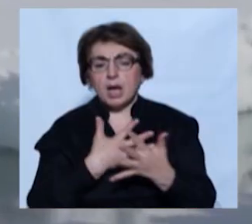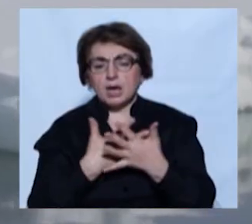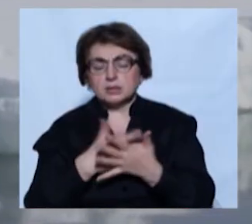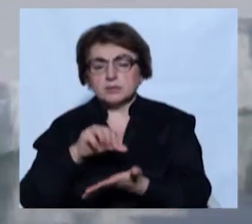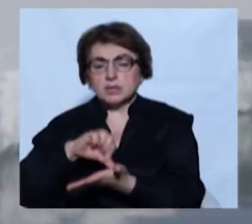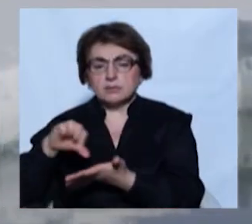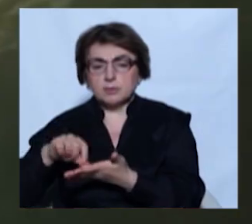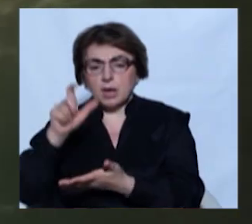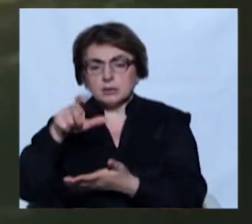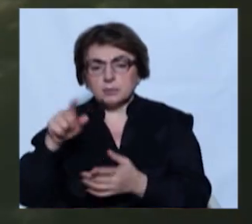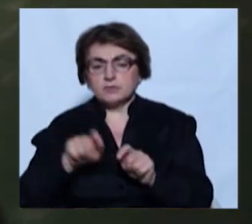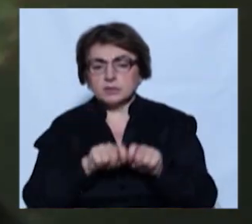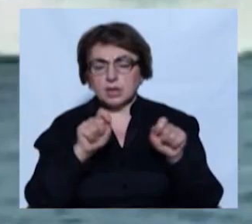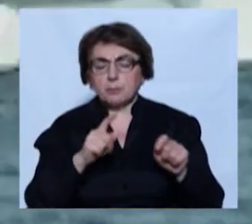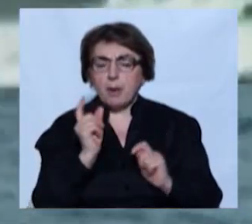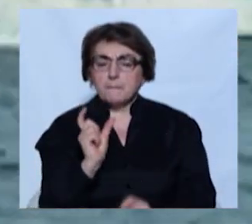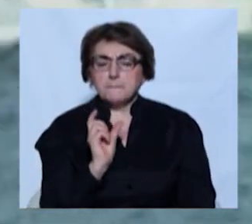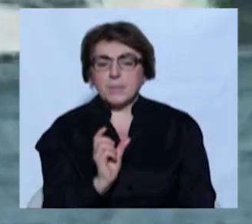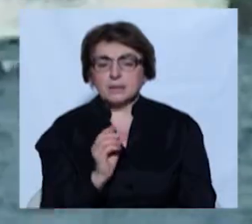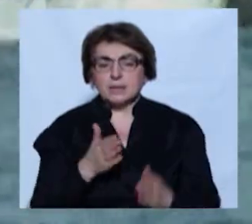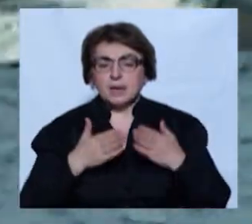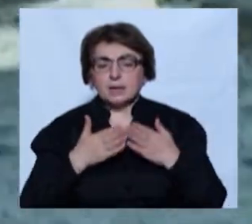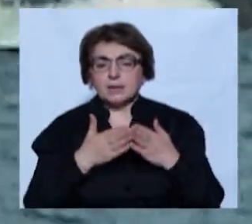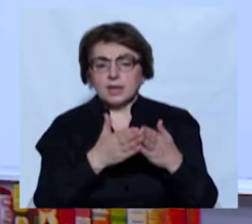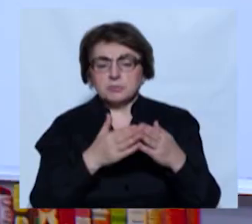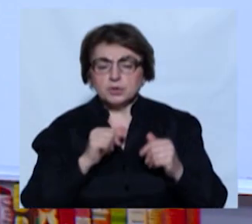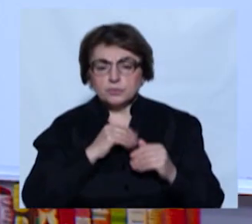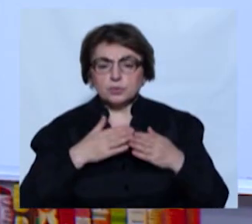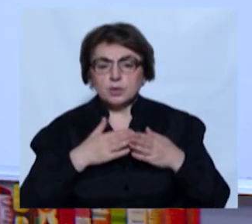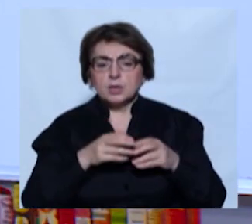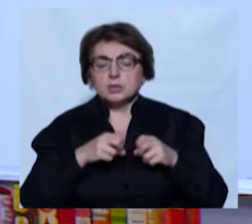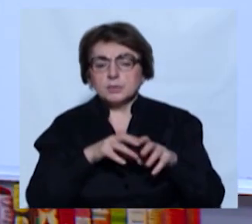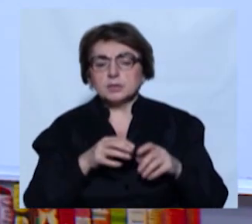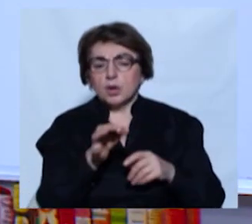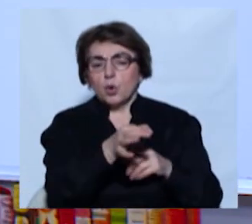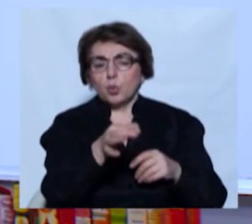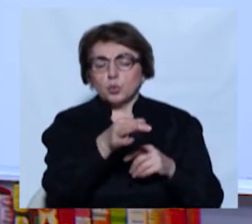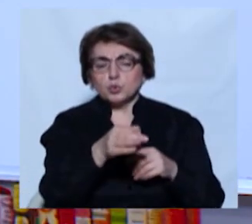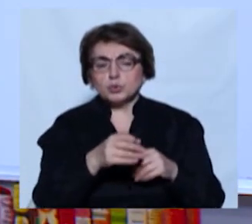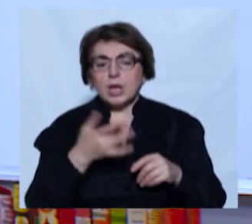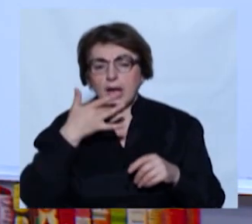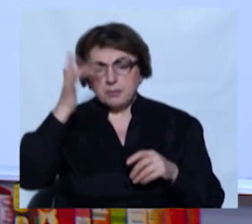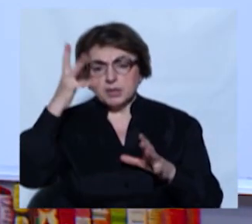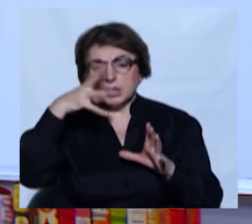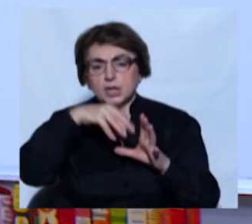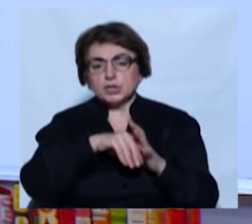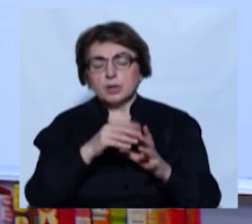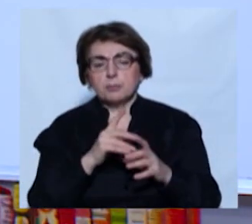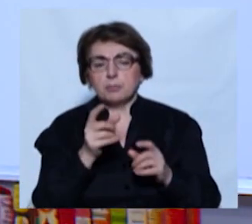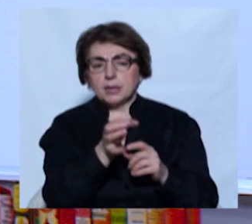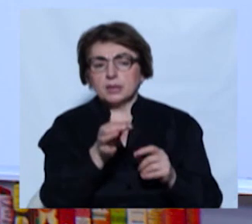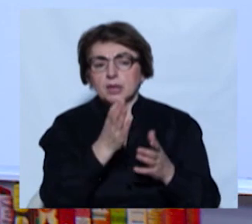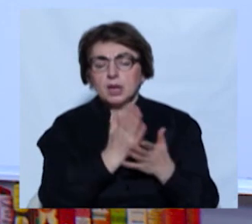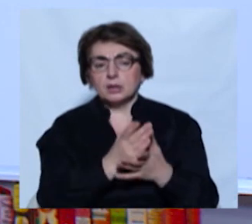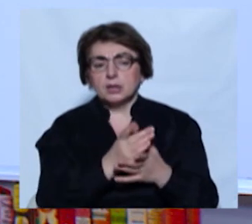ვინც იყვნენ ფუძემდებლები, პატარა გემით გაცურეს კუნძულ ამჩიტკასკენ, რომელიც ამერიკის შეერთებული შტატების პატარა